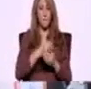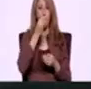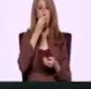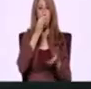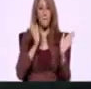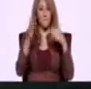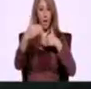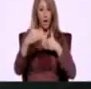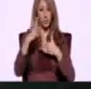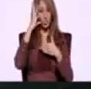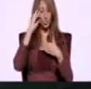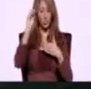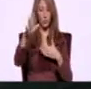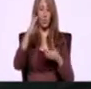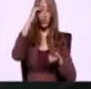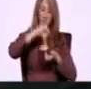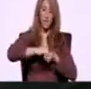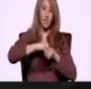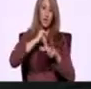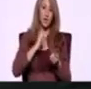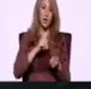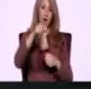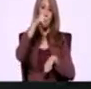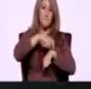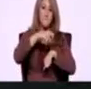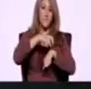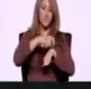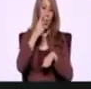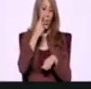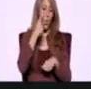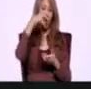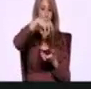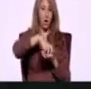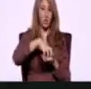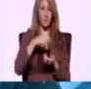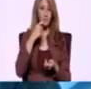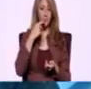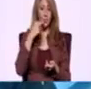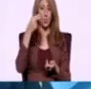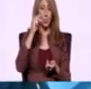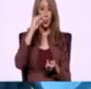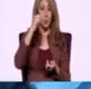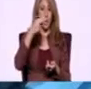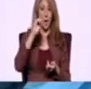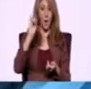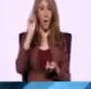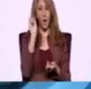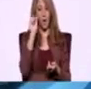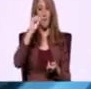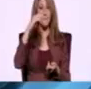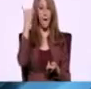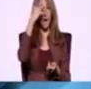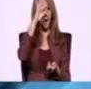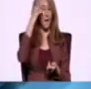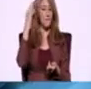غذائية. وتم عقد بروتوكول تعاون مع مستشفى القاهرة للعيون الدكتور عمرو الأسود لإجراء 5 عمليات مياه